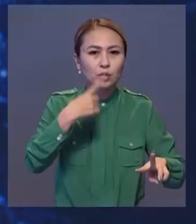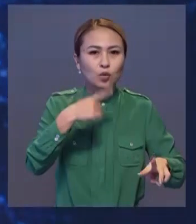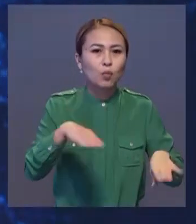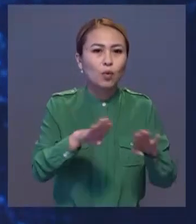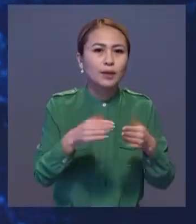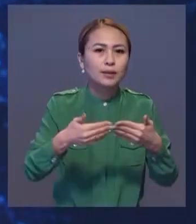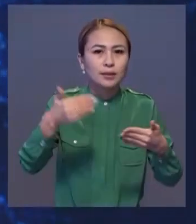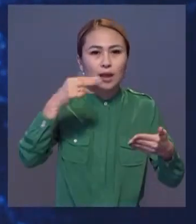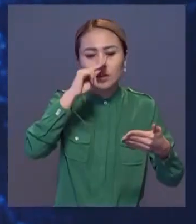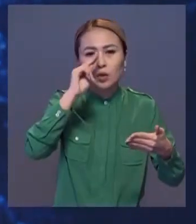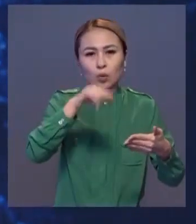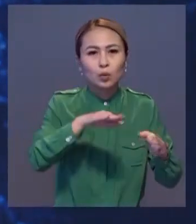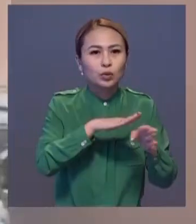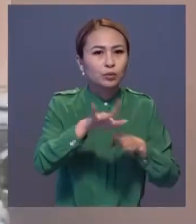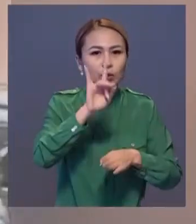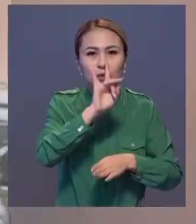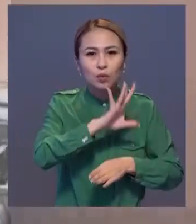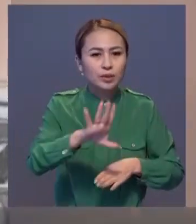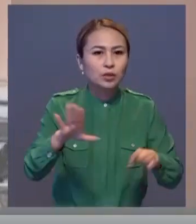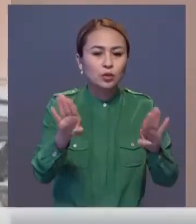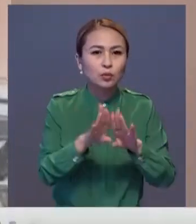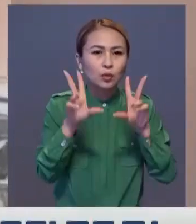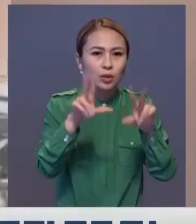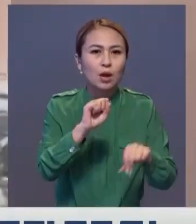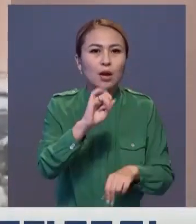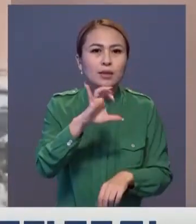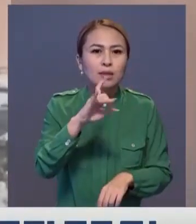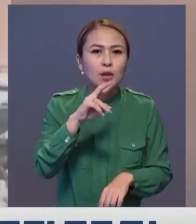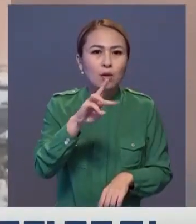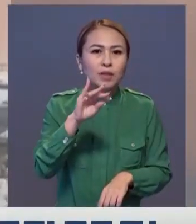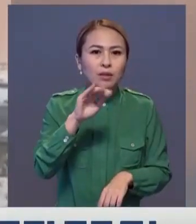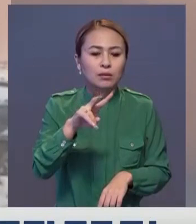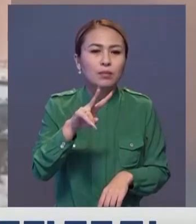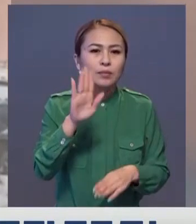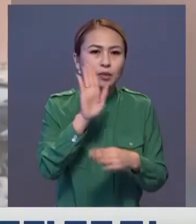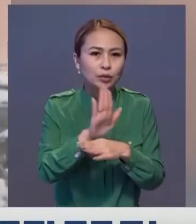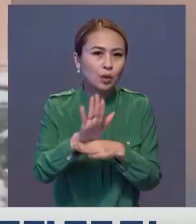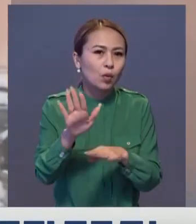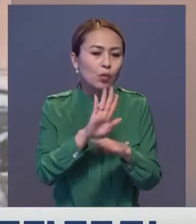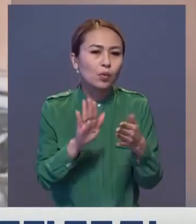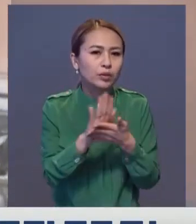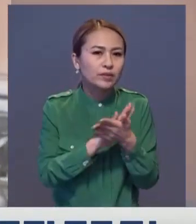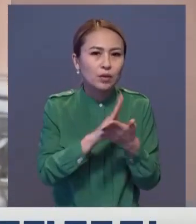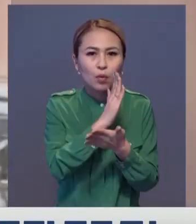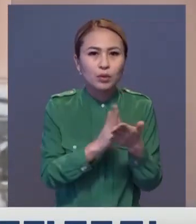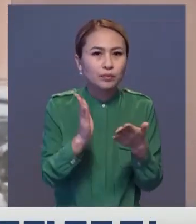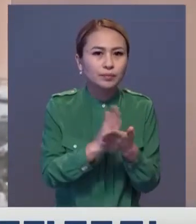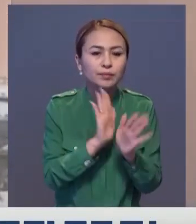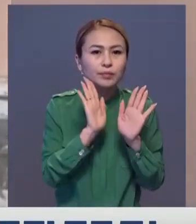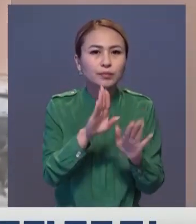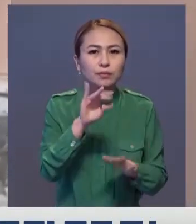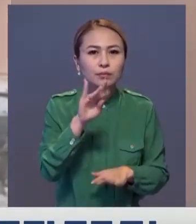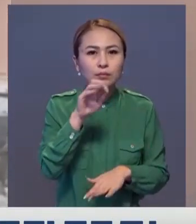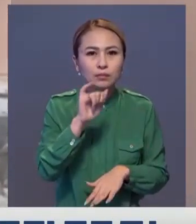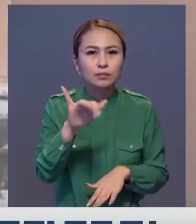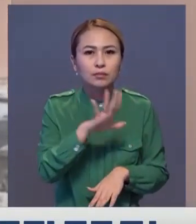Министрдің айтуынша, бұған дейін кінәмізді толық өтейміз деп уәдені үйіп төккен ArcelorMittal талаптарды мүлде орындамай келеді. Бір ғана